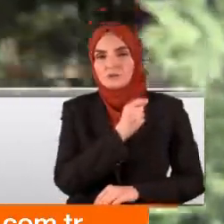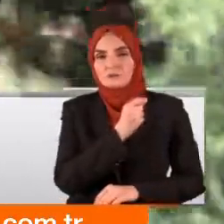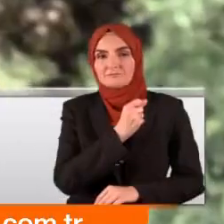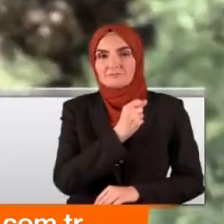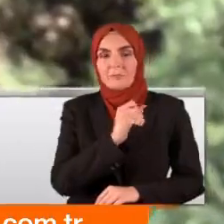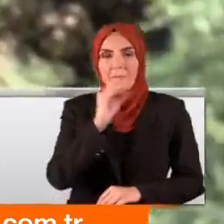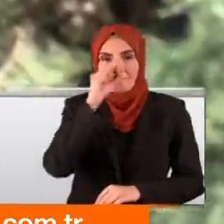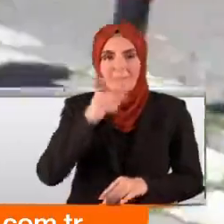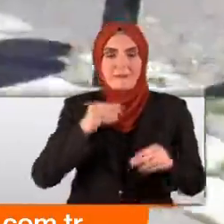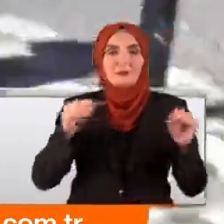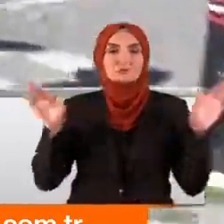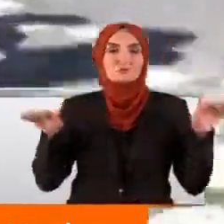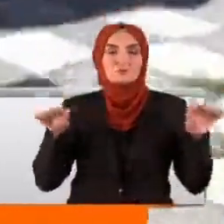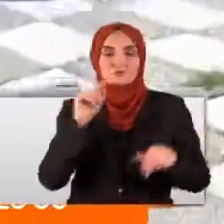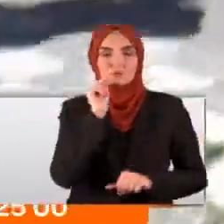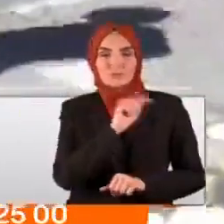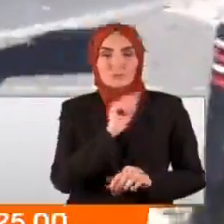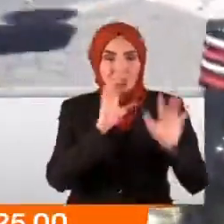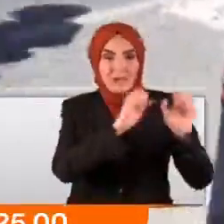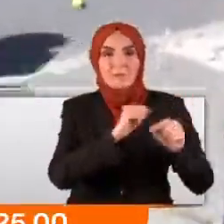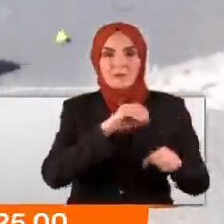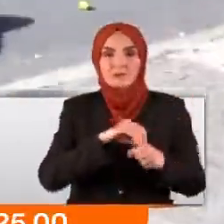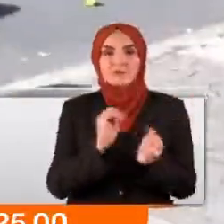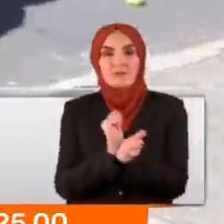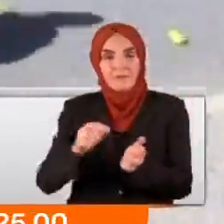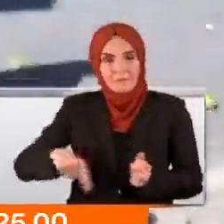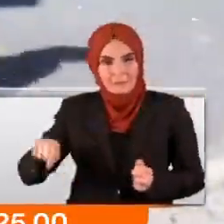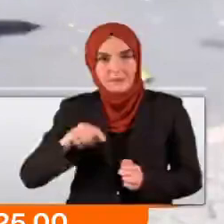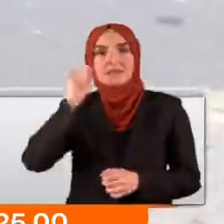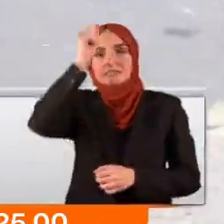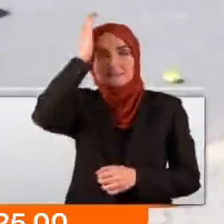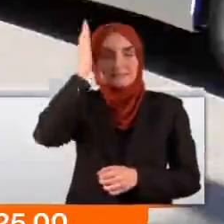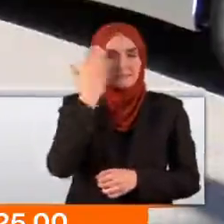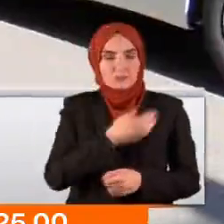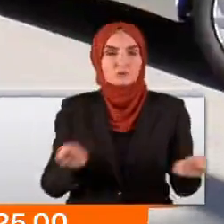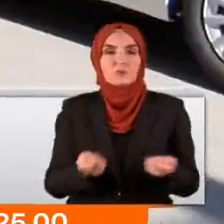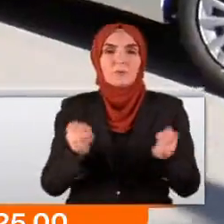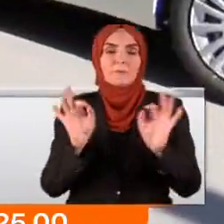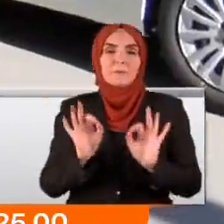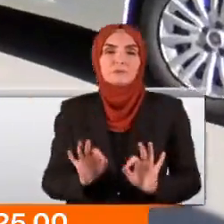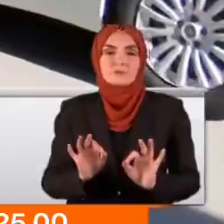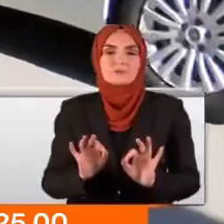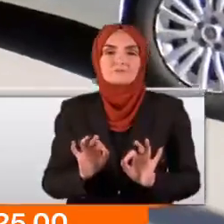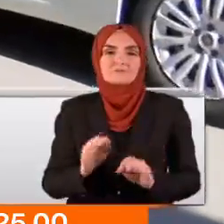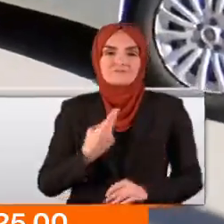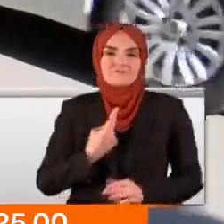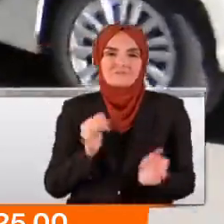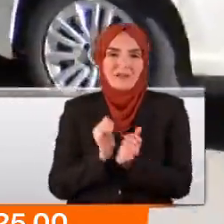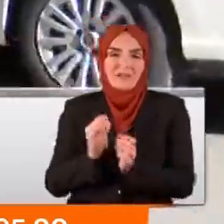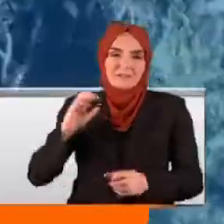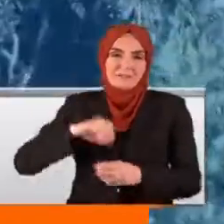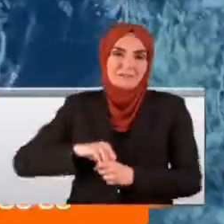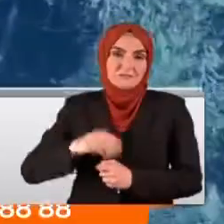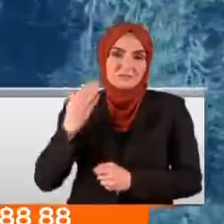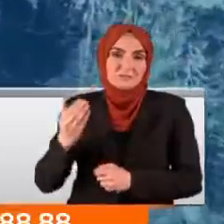ağaçtan yakalamak için hem Sevinç ailesi hem de itfaiye seferber oldu. Tabii mahalleli de. Ailemizin bir bireyi kendisi, o yüzden bu kadar değer